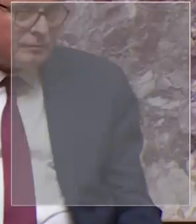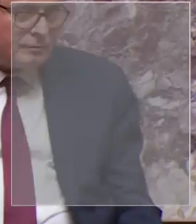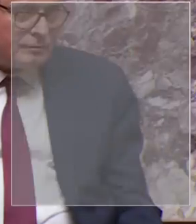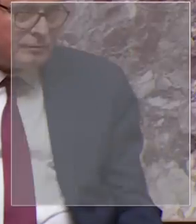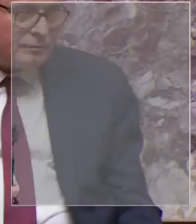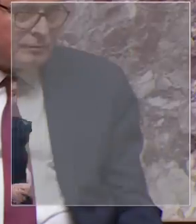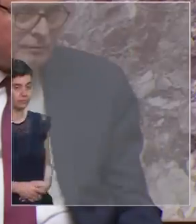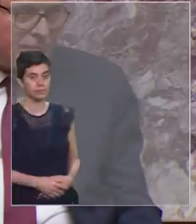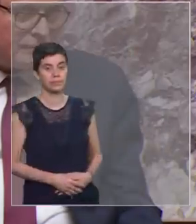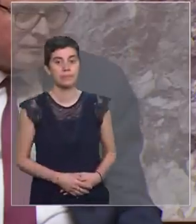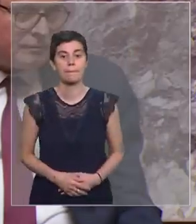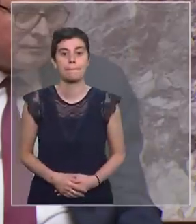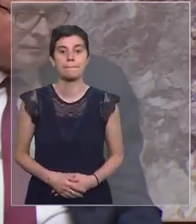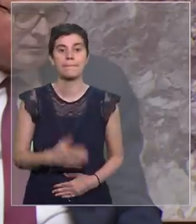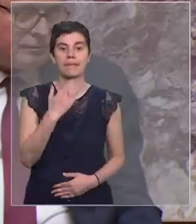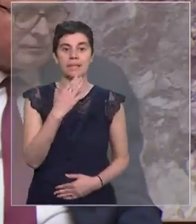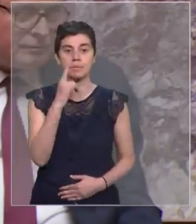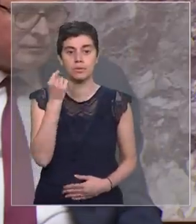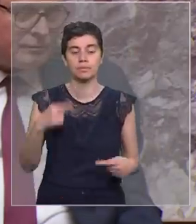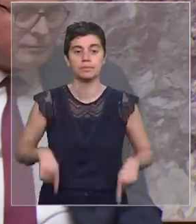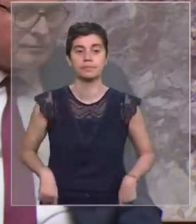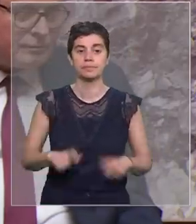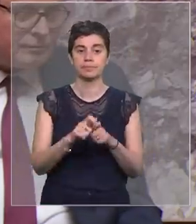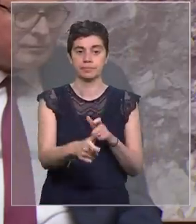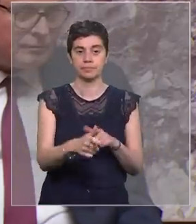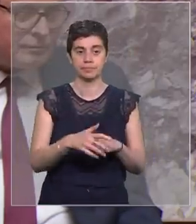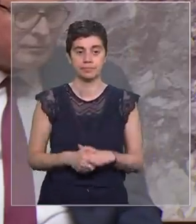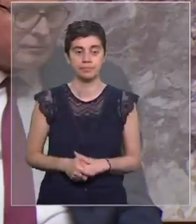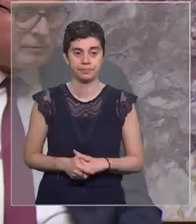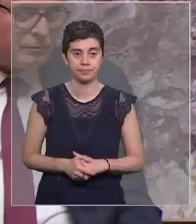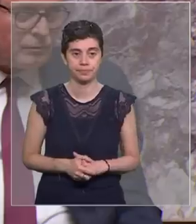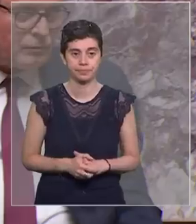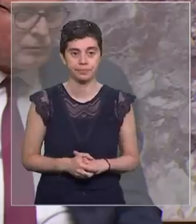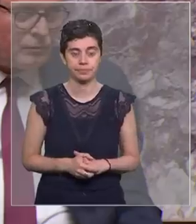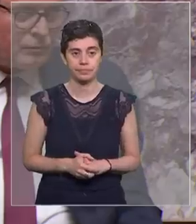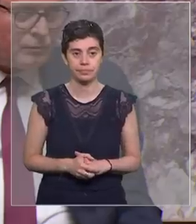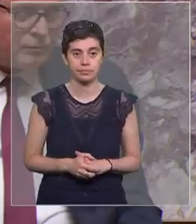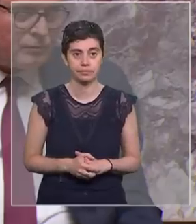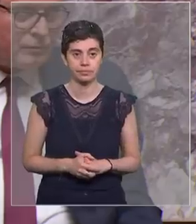Je vous remercie, Monsieur le ministre. La parole est à Madame Perrine Goulet pour le groupe démocrate.